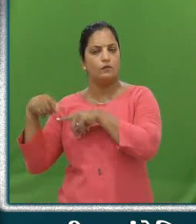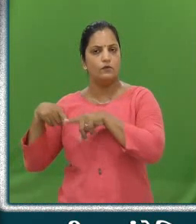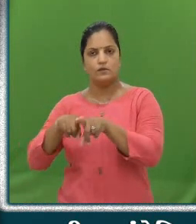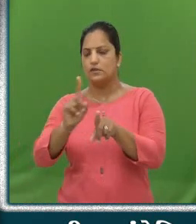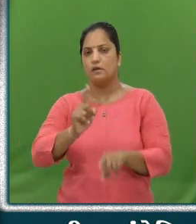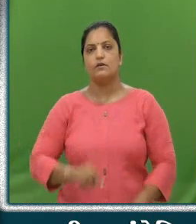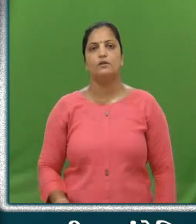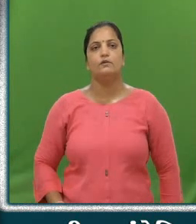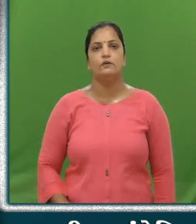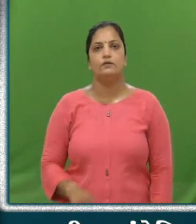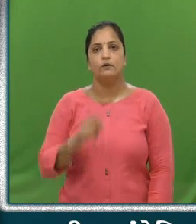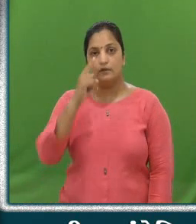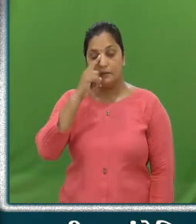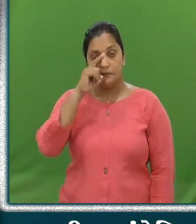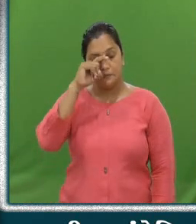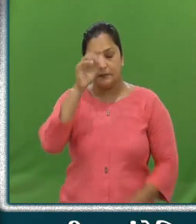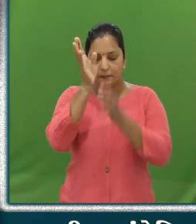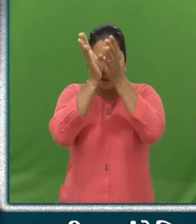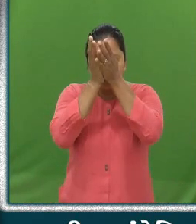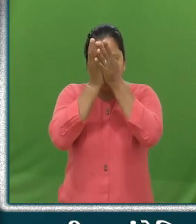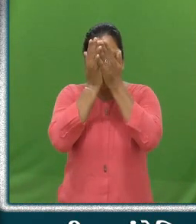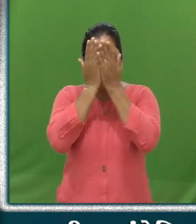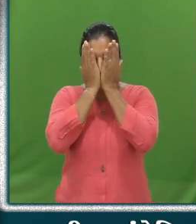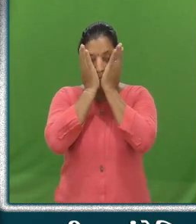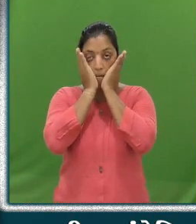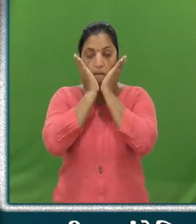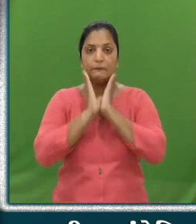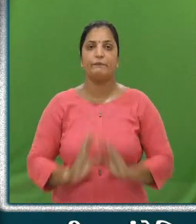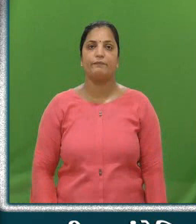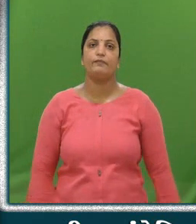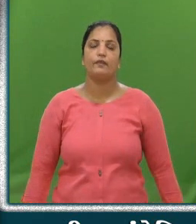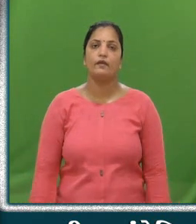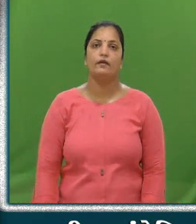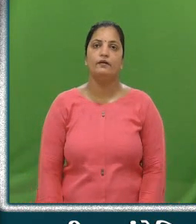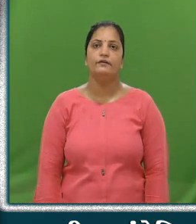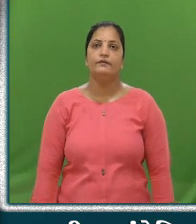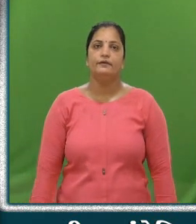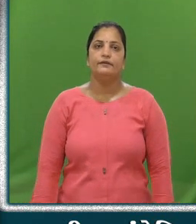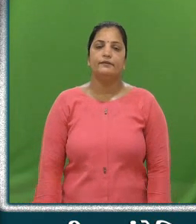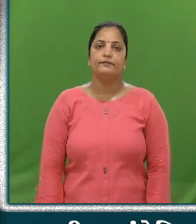જે તેઓનું લિંગ નક્કી કરવામાં આપણે ધ્યાન રાખવું પડતું હોય છે